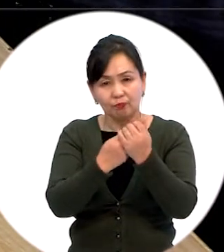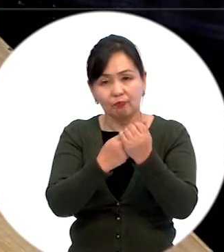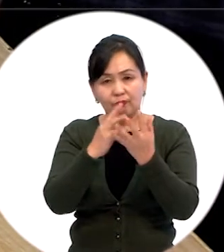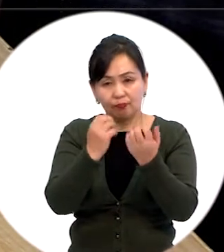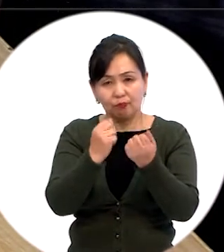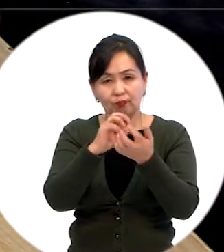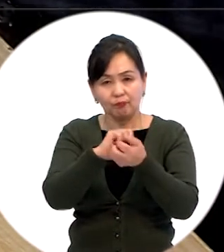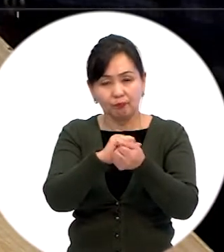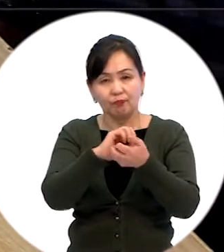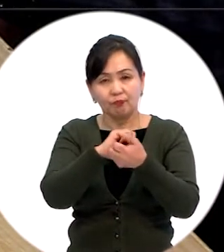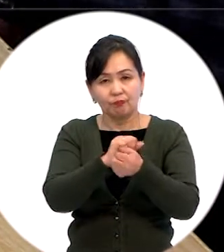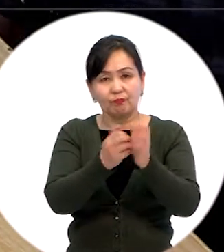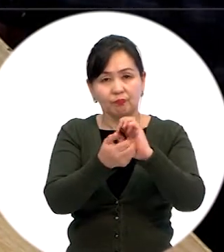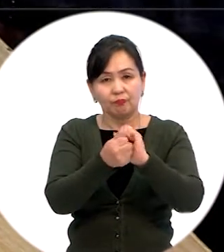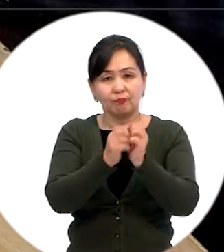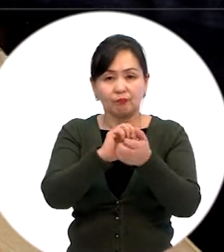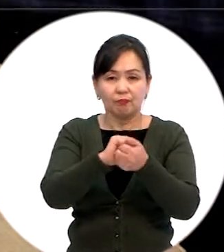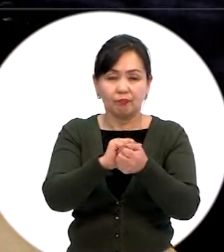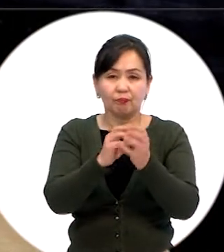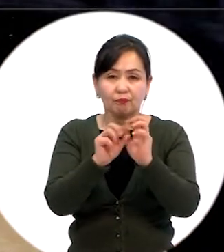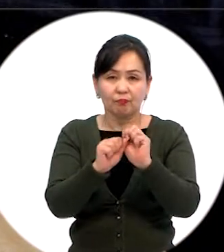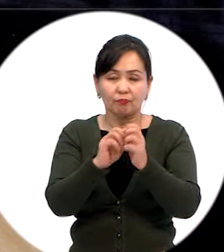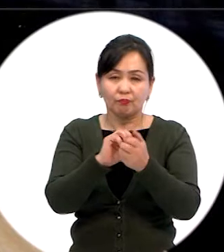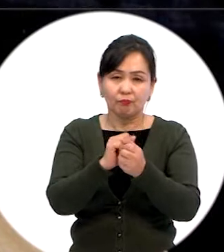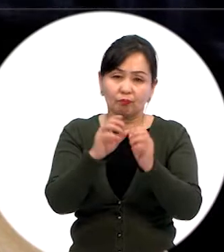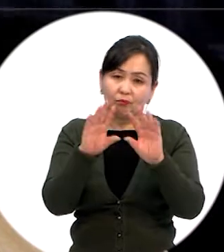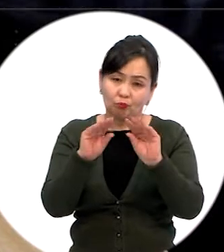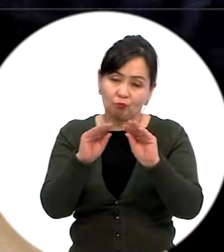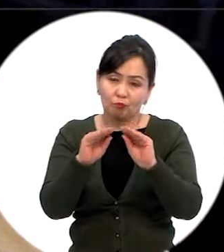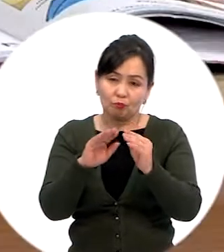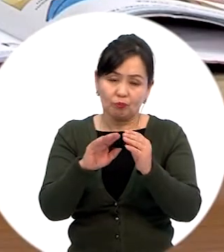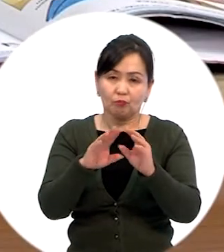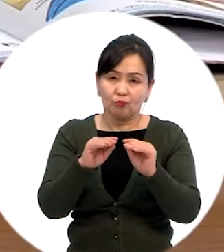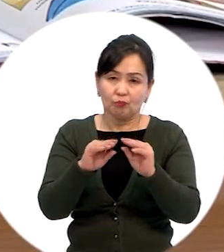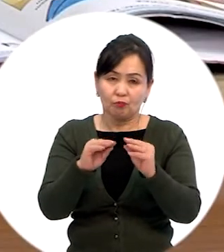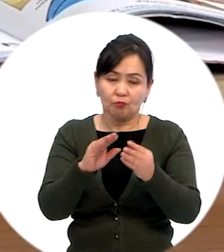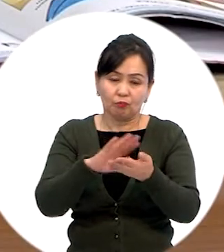За зөөлрүүлээд. За зөөлрснийхэн дараа бүрэн хийл.